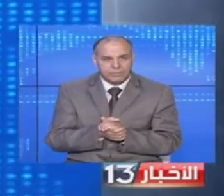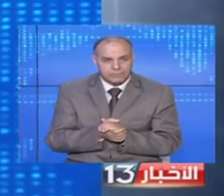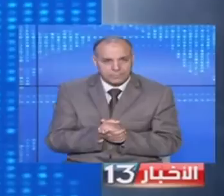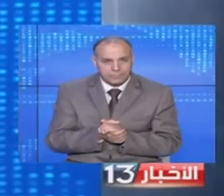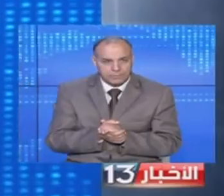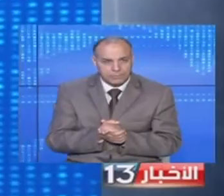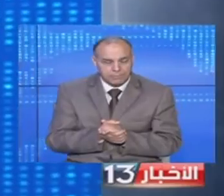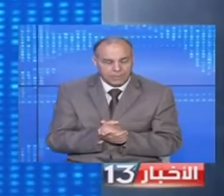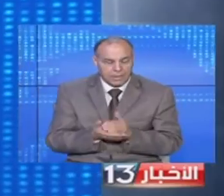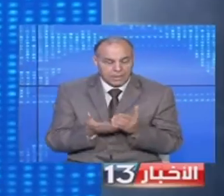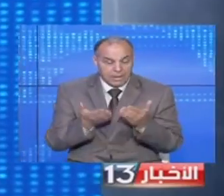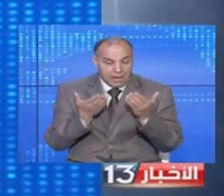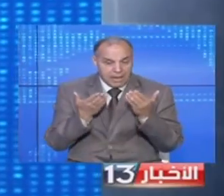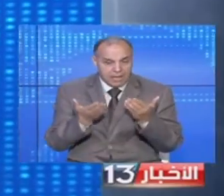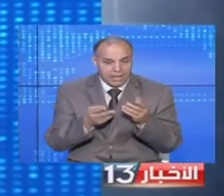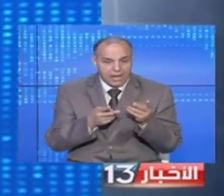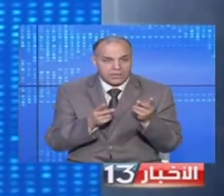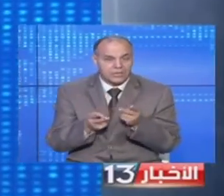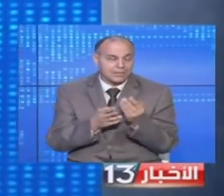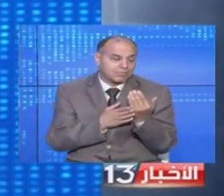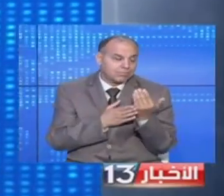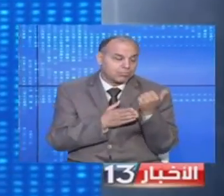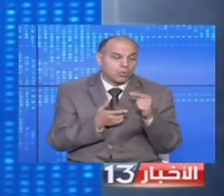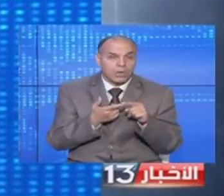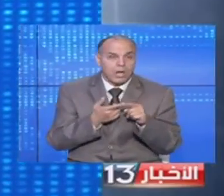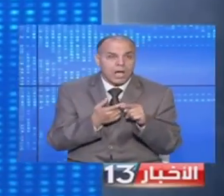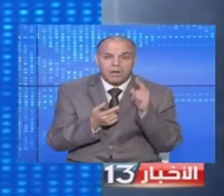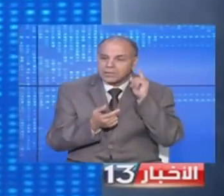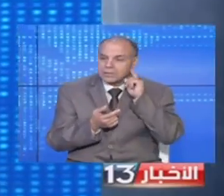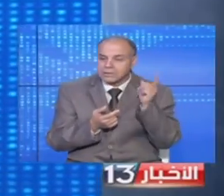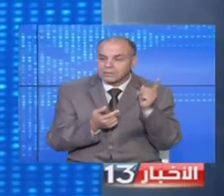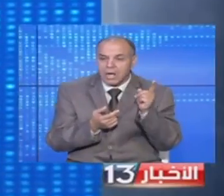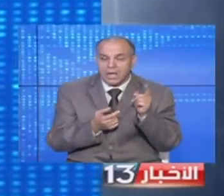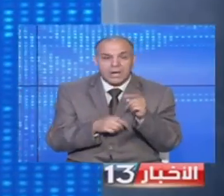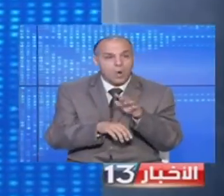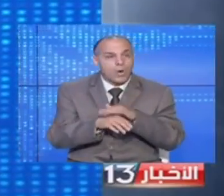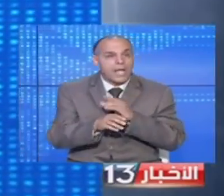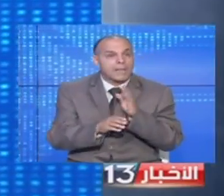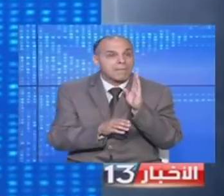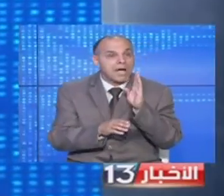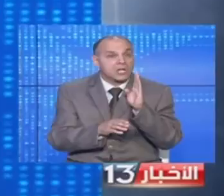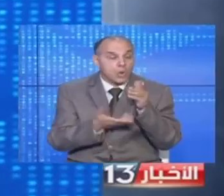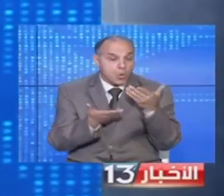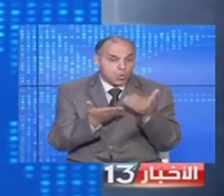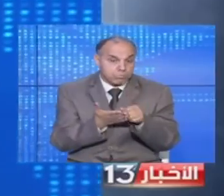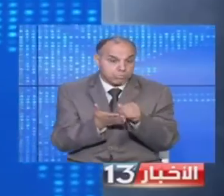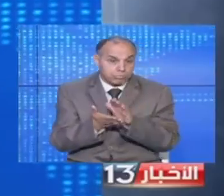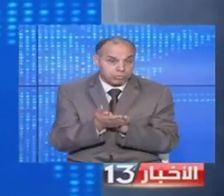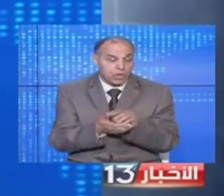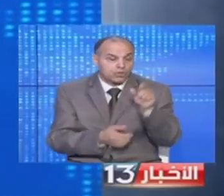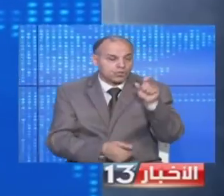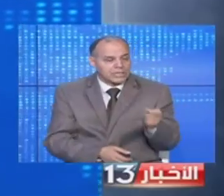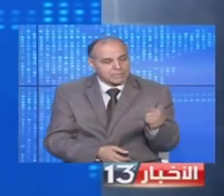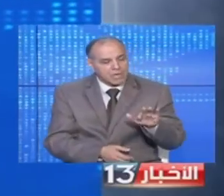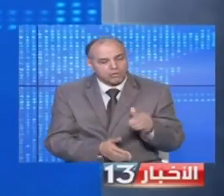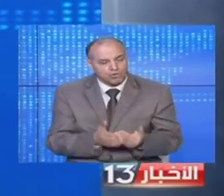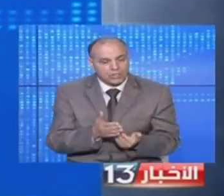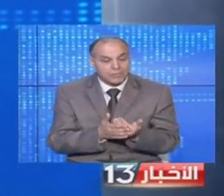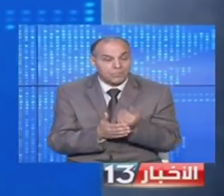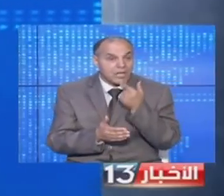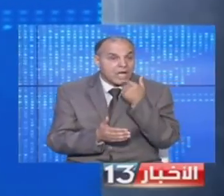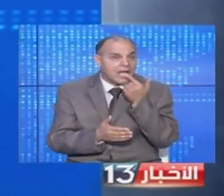هذا وجاء منذ قليل خبر مفاده ان ولايه فاجا سجلت اليوم حاله وفاه جديده